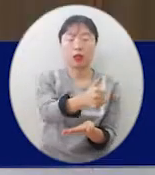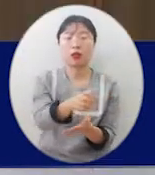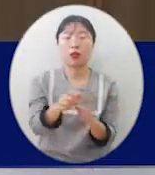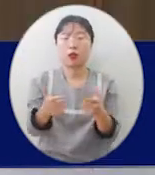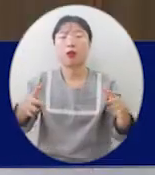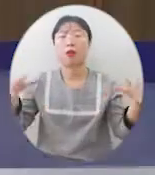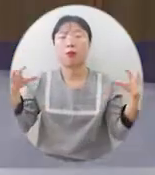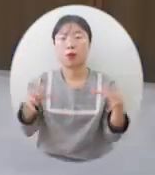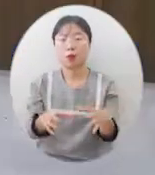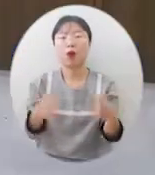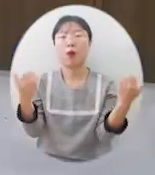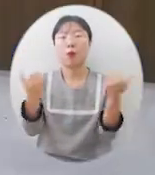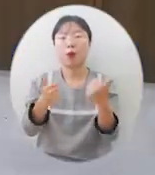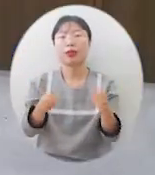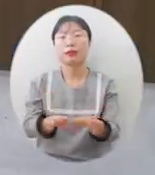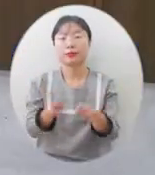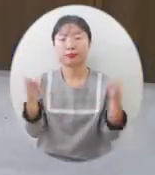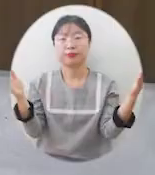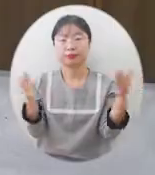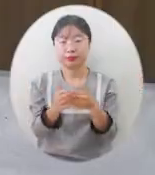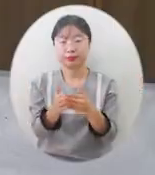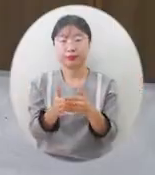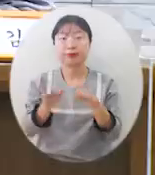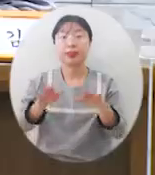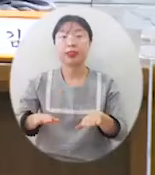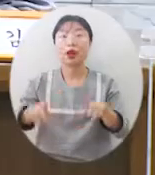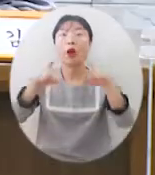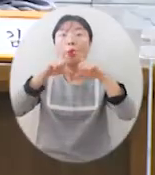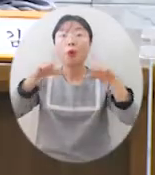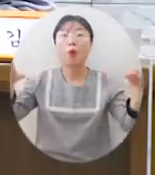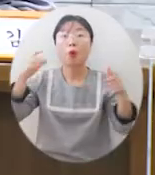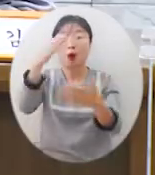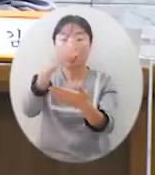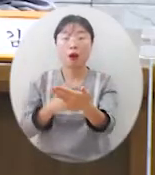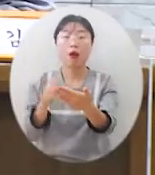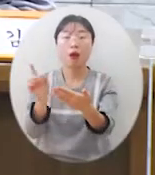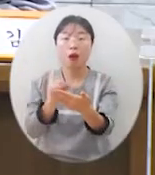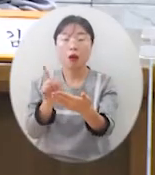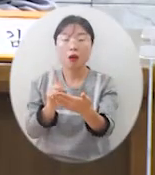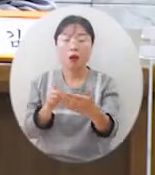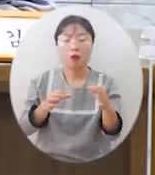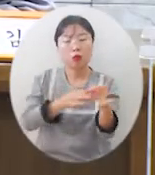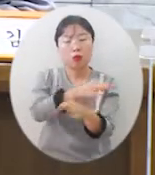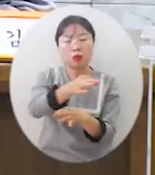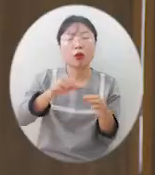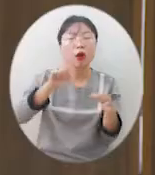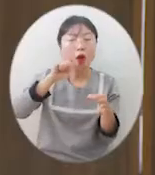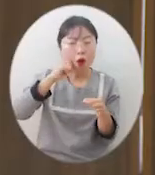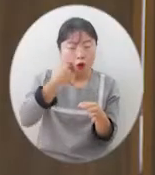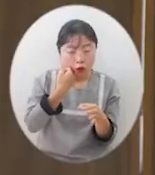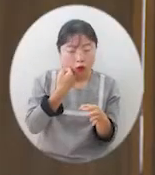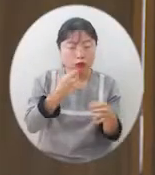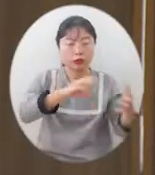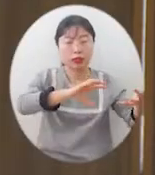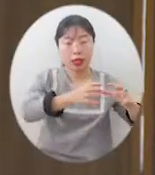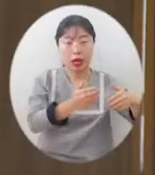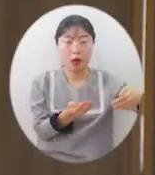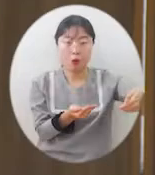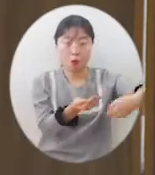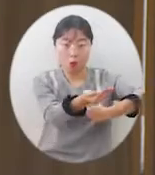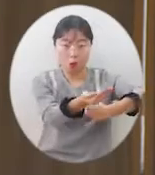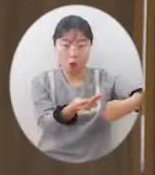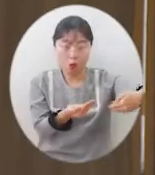관계자 등이 참석했습니다. 이날 발표한 선언문에는 경제적으로 어려운 저개발국 생산자의 권리